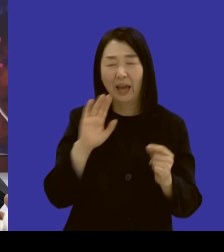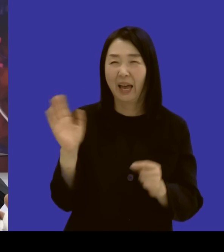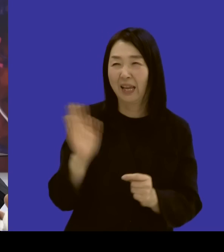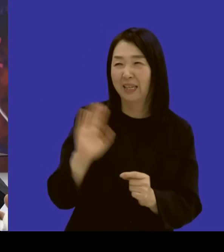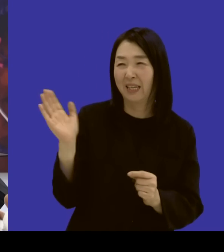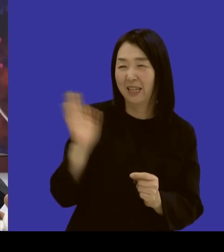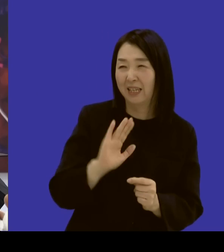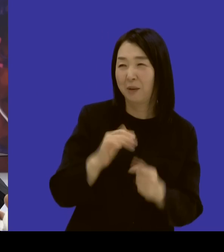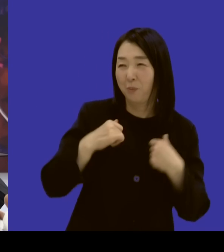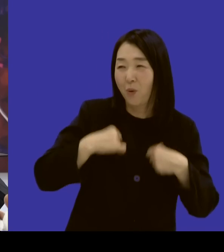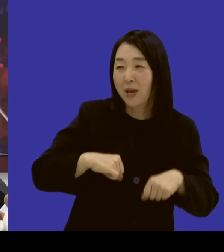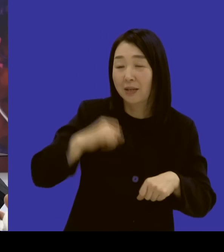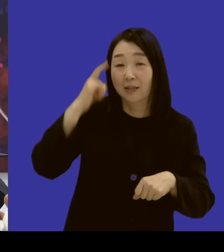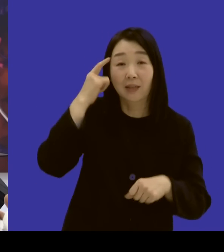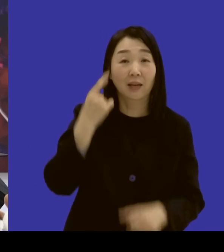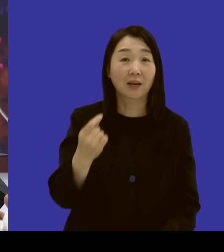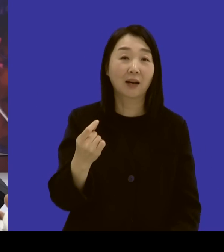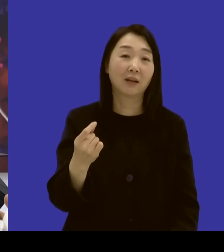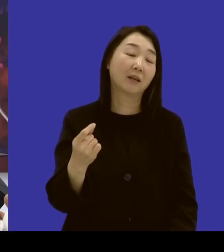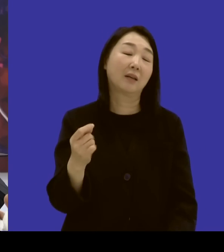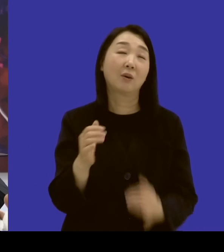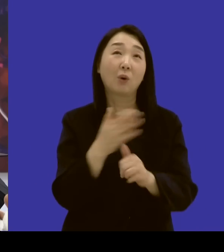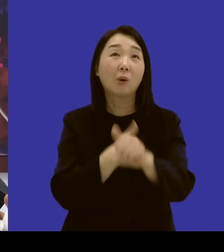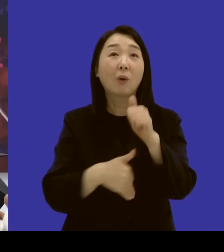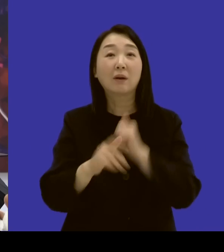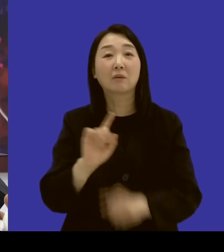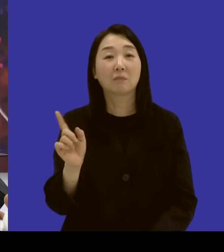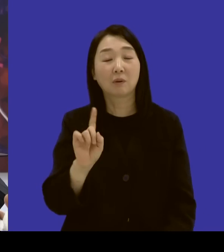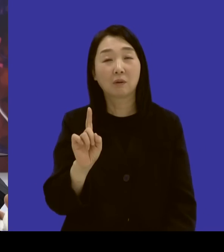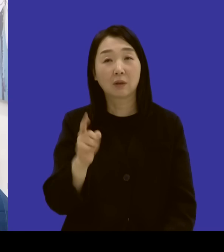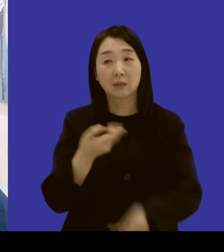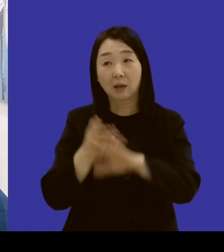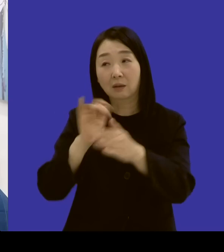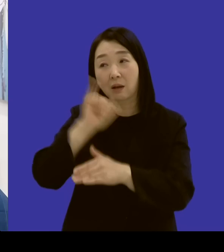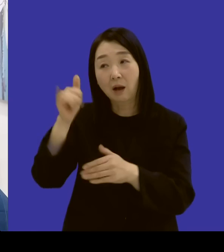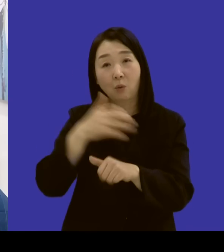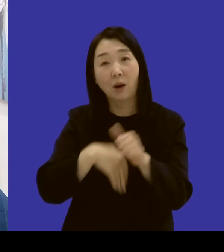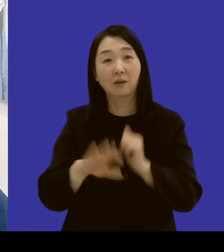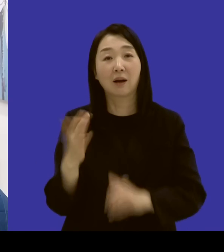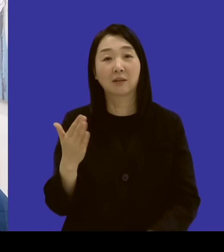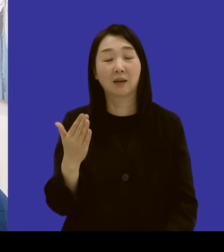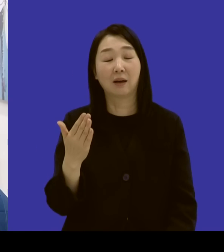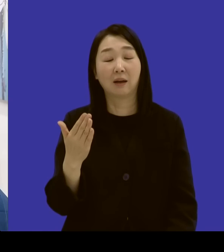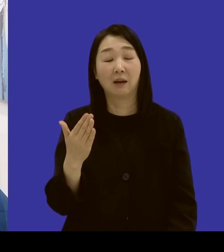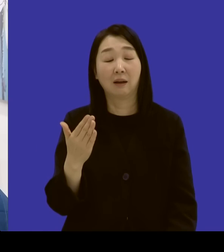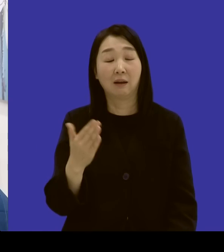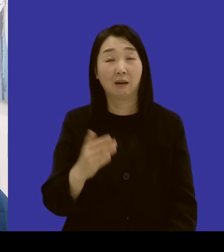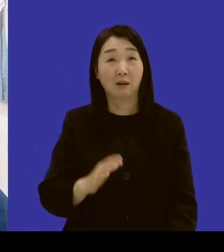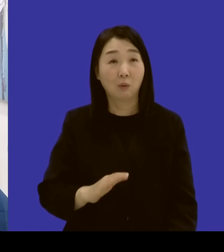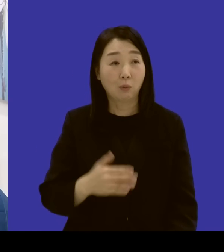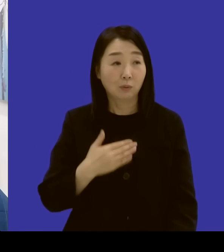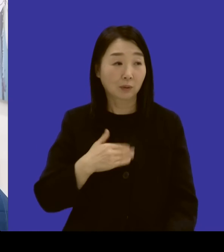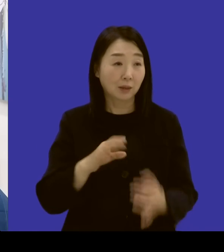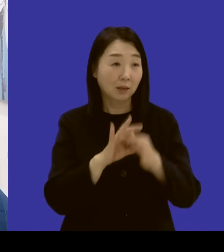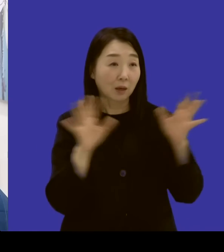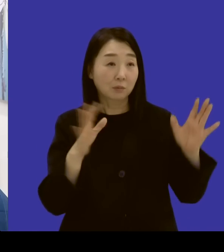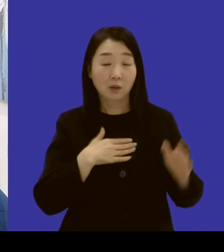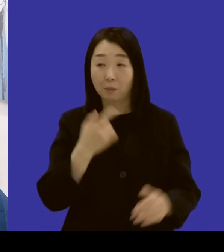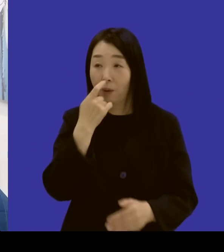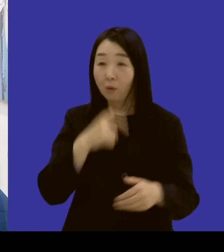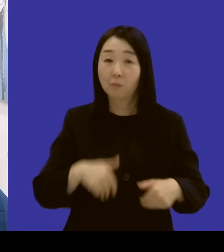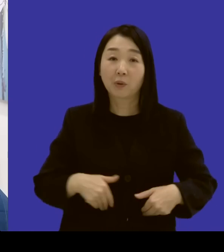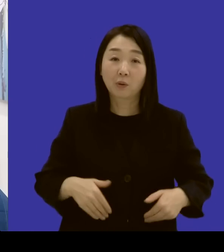네. 생각을 했겠죠. 옆에 예. 사람들은 다 환경 자체가. 네. 근데 제가 그런 거에 아랑곳하지 않고 배워야